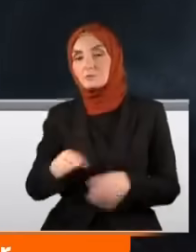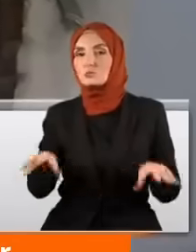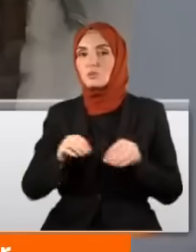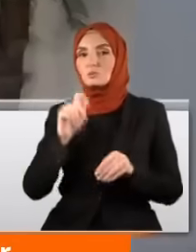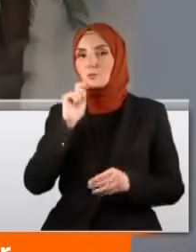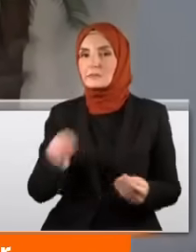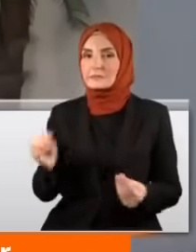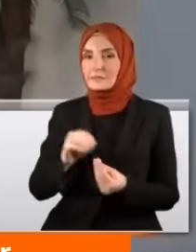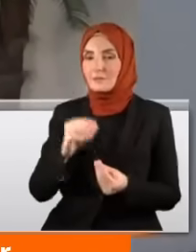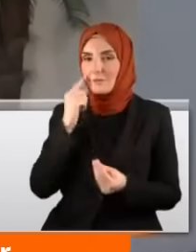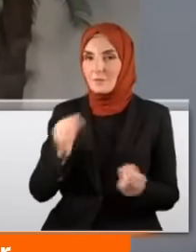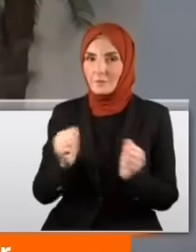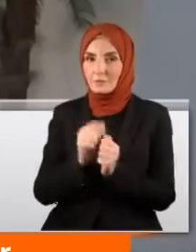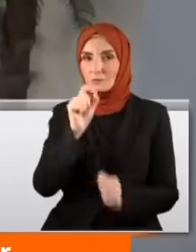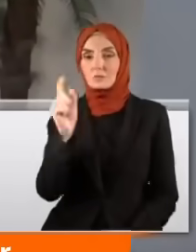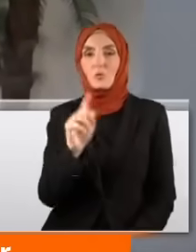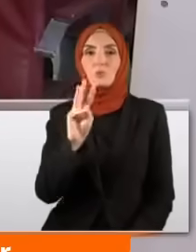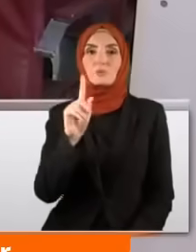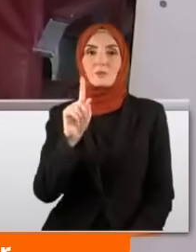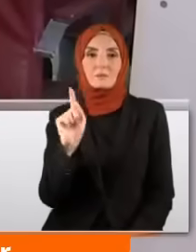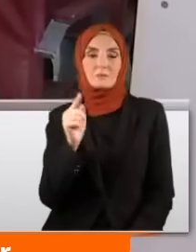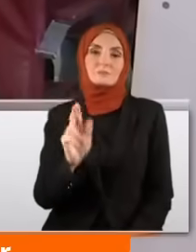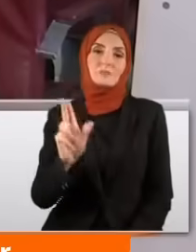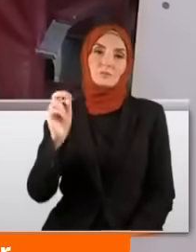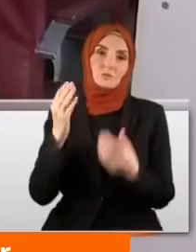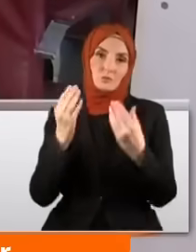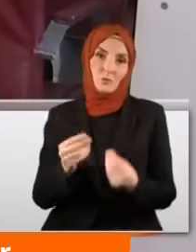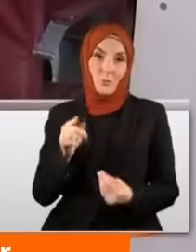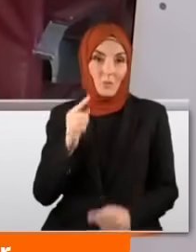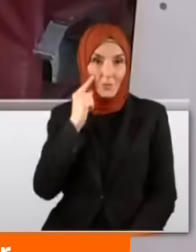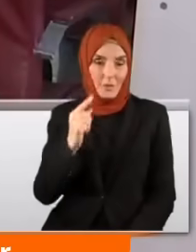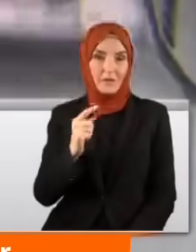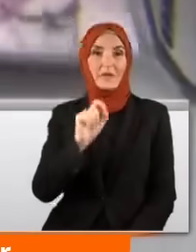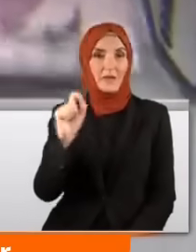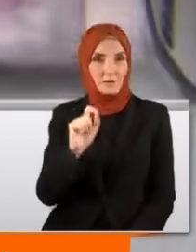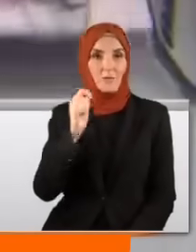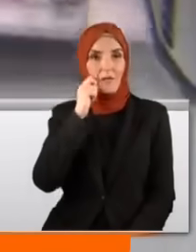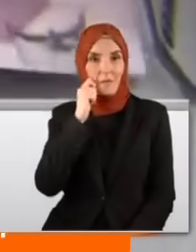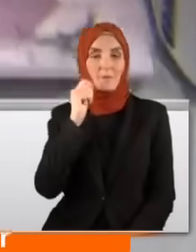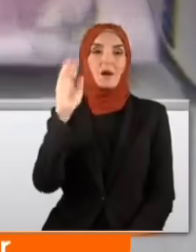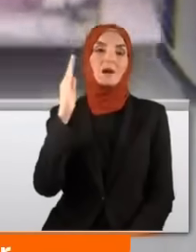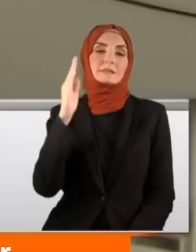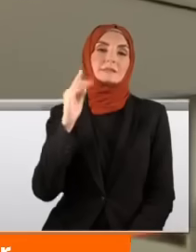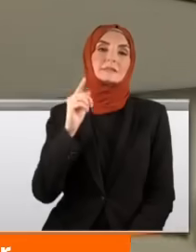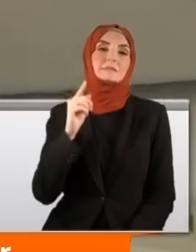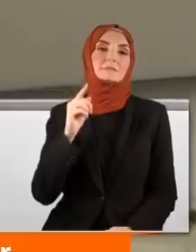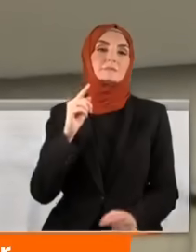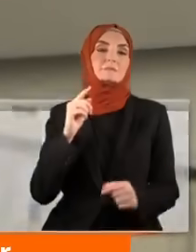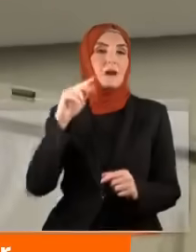25,5 73 oldu o oranlara bir de Eylül Ekim Kasım ve aralık ayı enflasyon rakamları